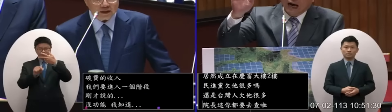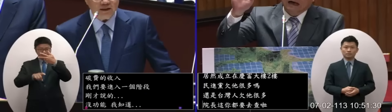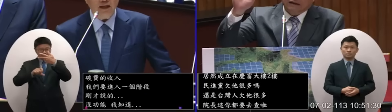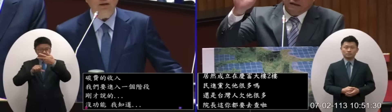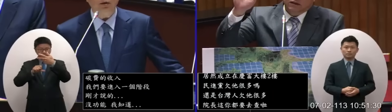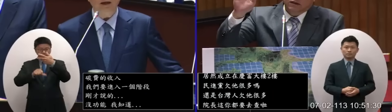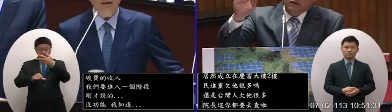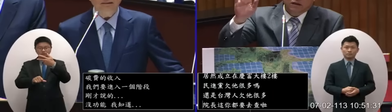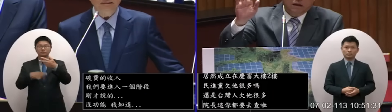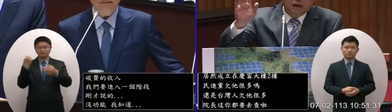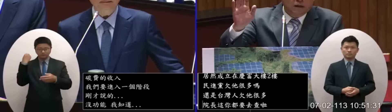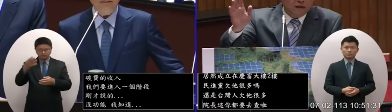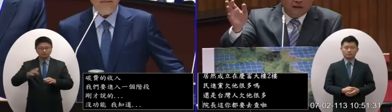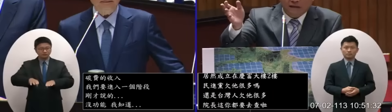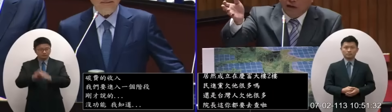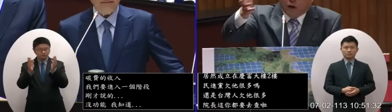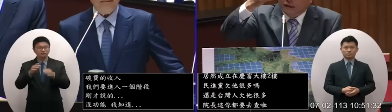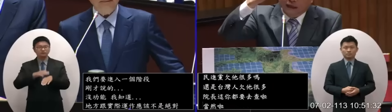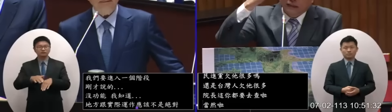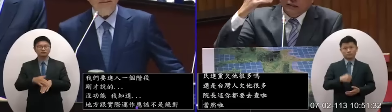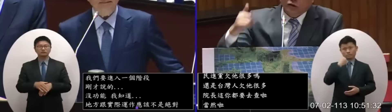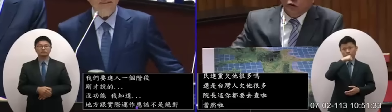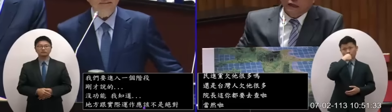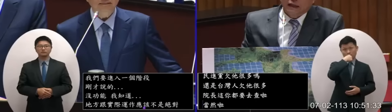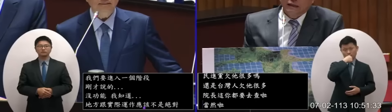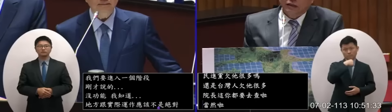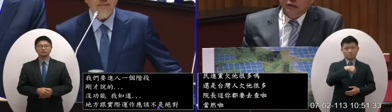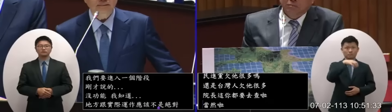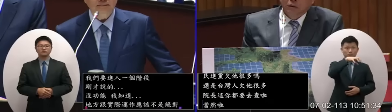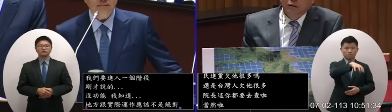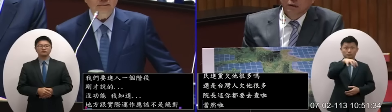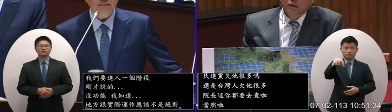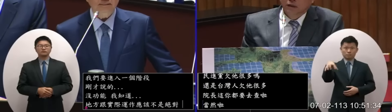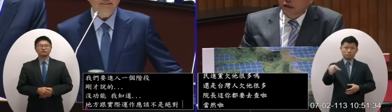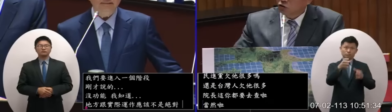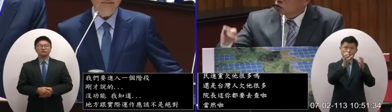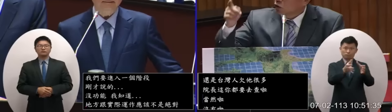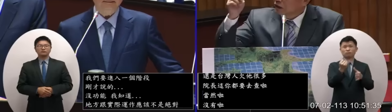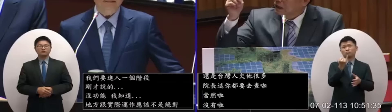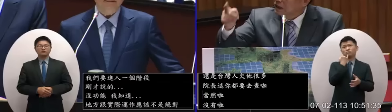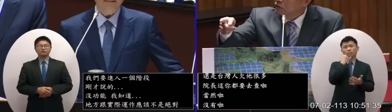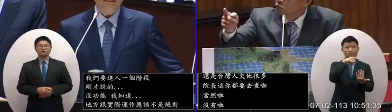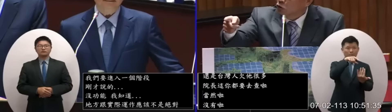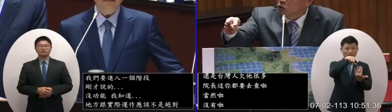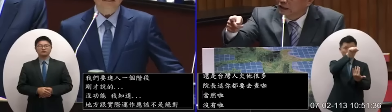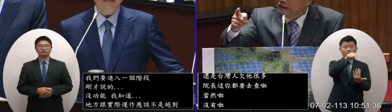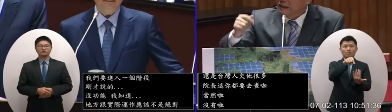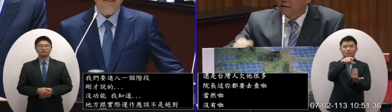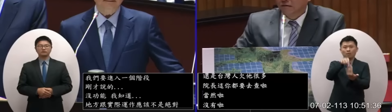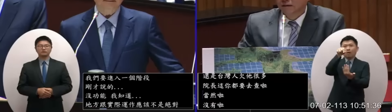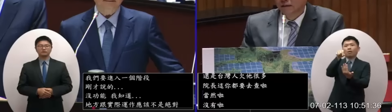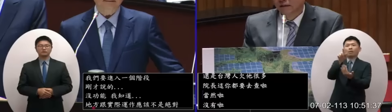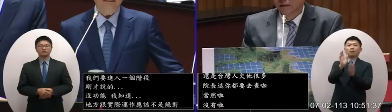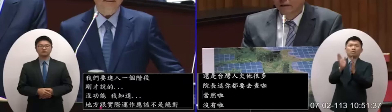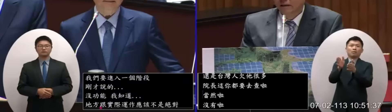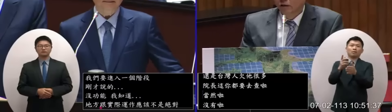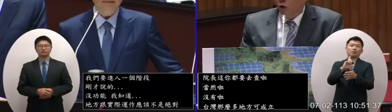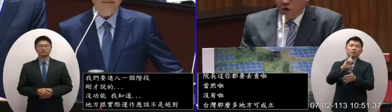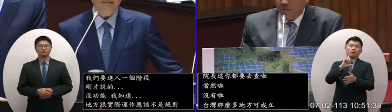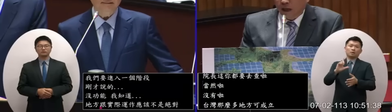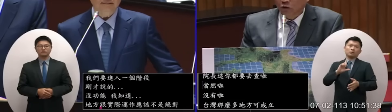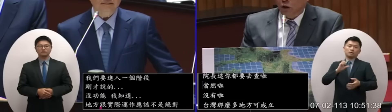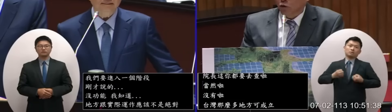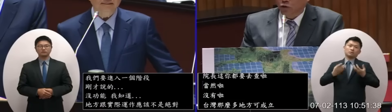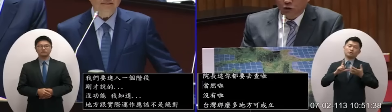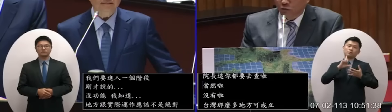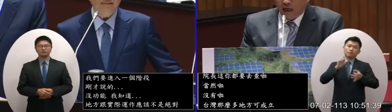段。 台湾遐尼济所在通好成立，你独独去甲庆富租这个二楼，租金安怎？装